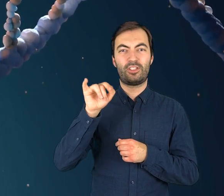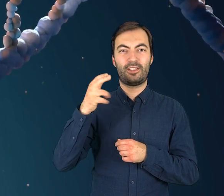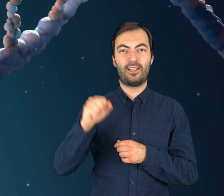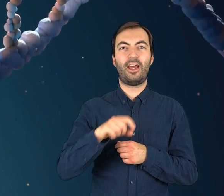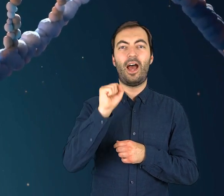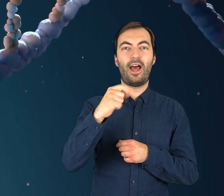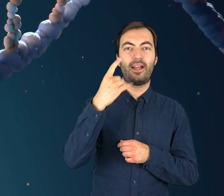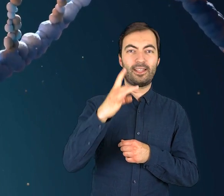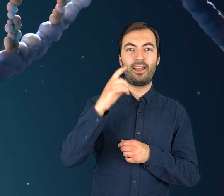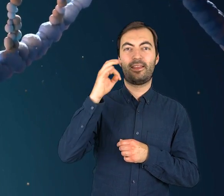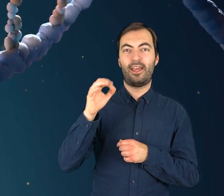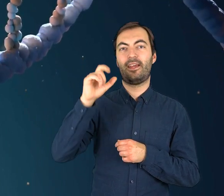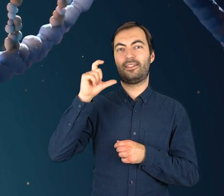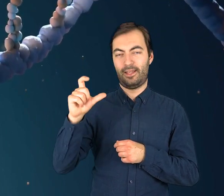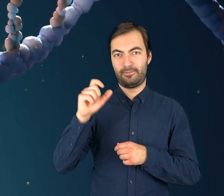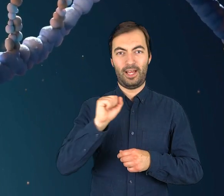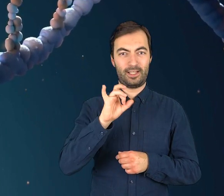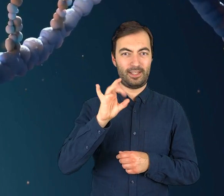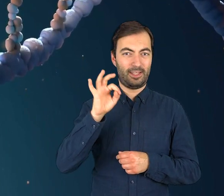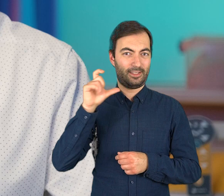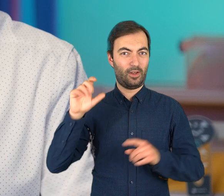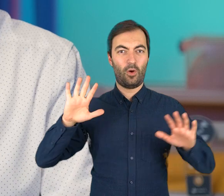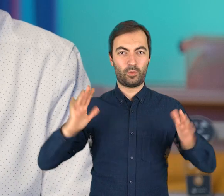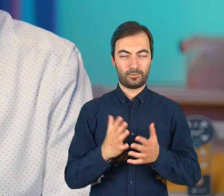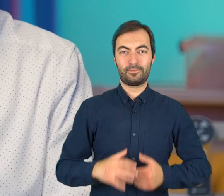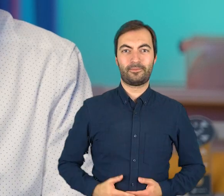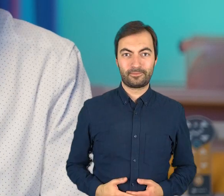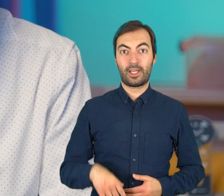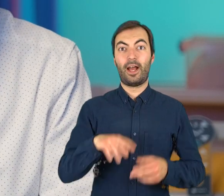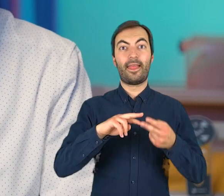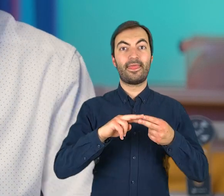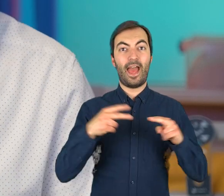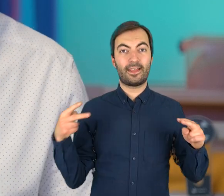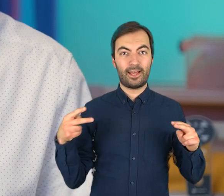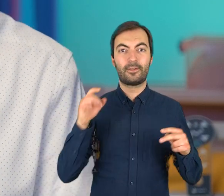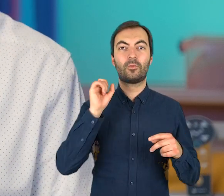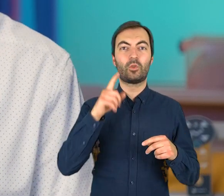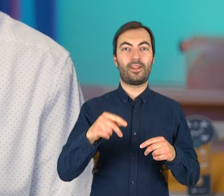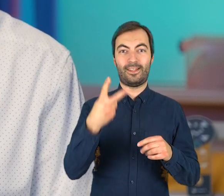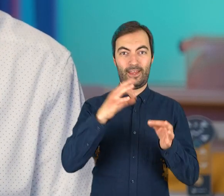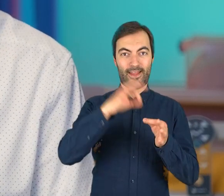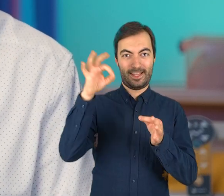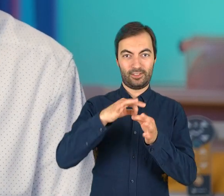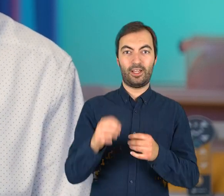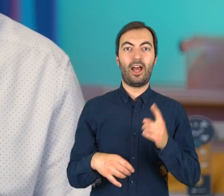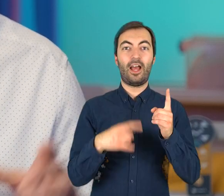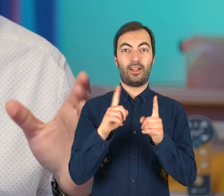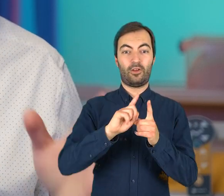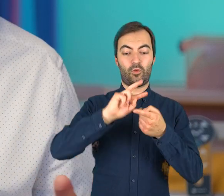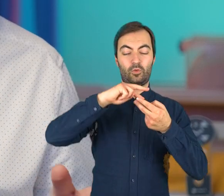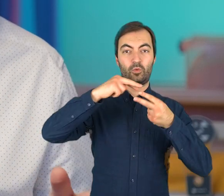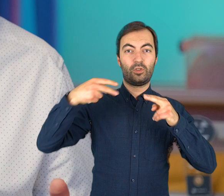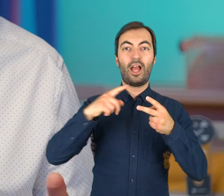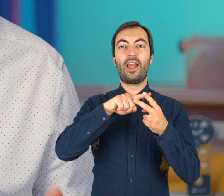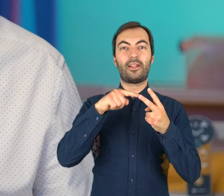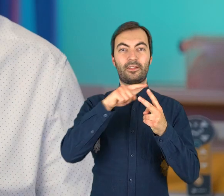oznaczone w skrócie A, G, T i C. Ponieważ DNA składają się z dwóch nici, jedna jest lustrzanym odbiciem drugiej. Jeżeli na